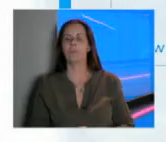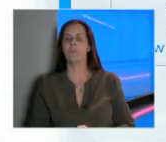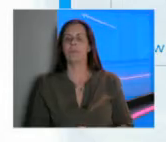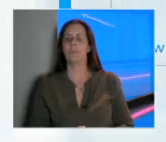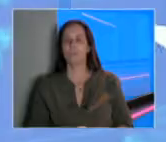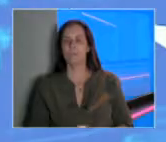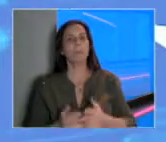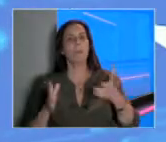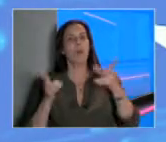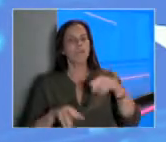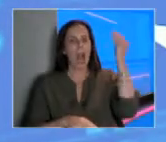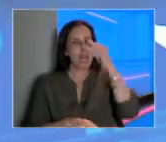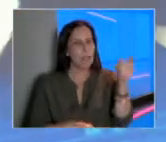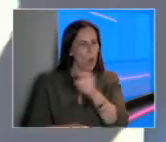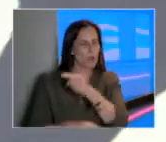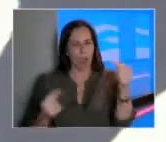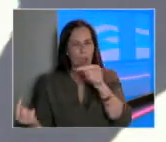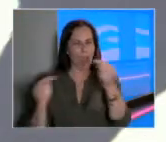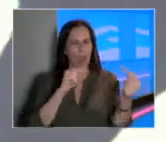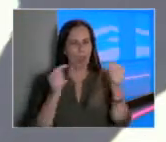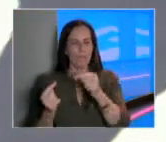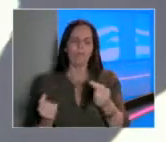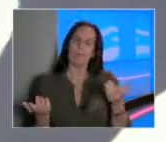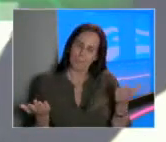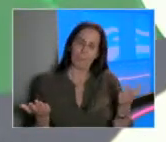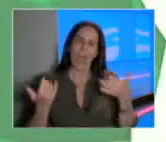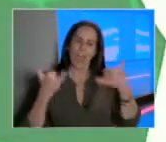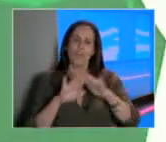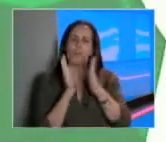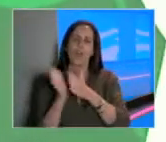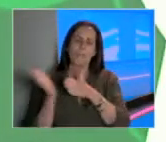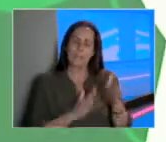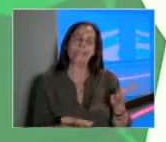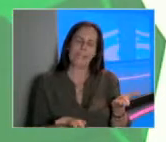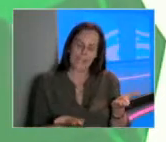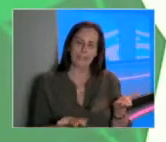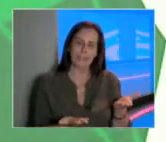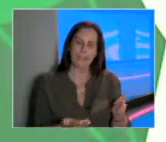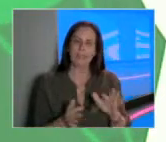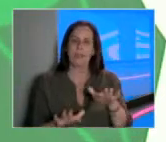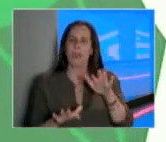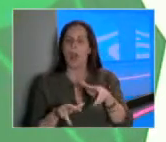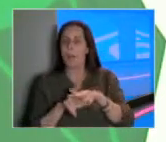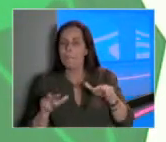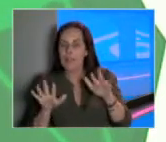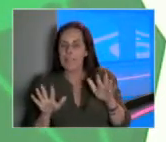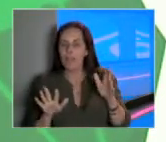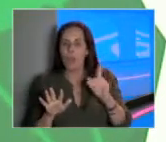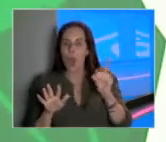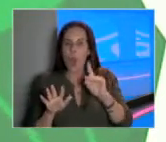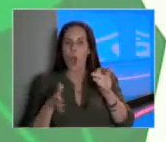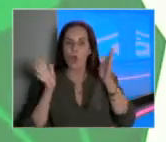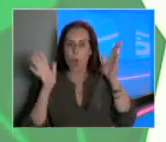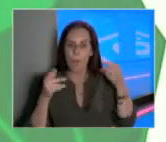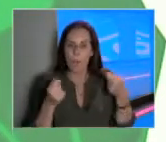הביטחון. מה אנחנו יכולים ללמוד מכל העניין הזה? טוב, עכשיו הכל בסדר, אתם יודעים, פחות או יותר המצב הוא לא כל כך